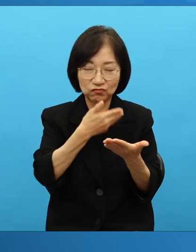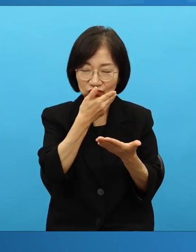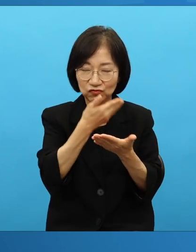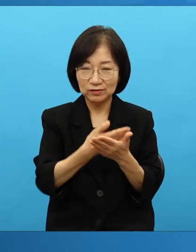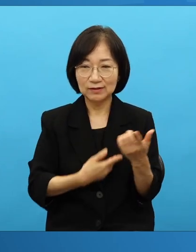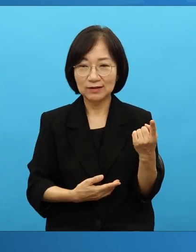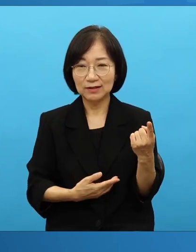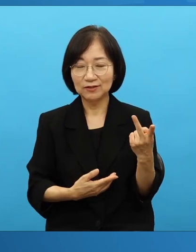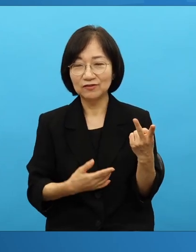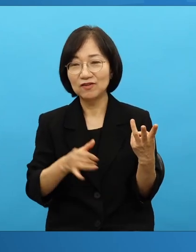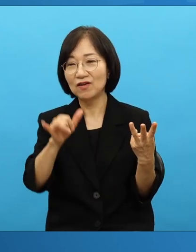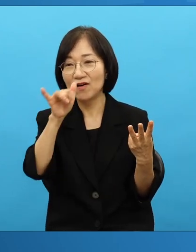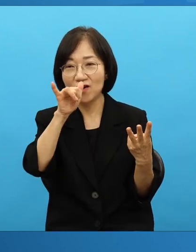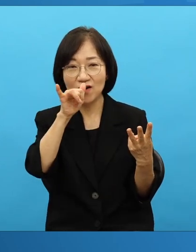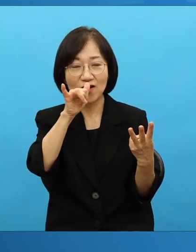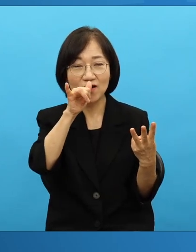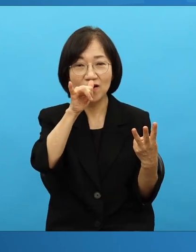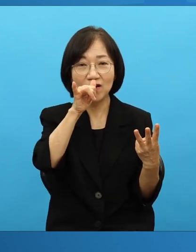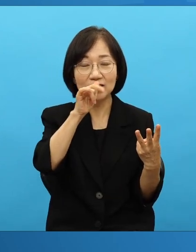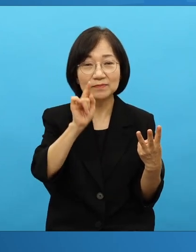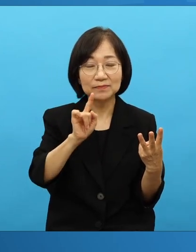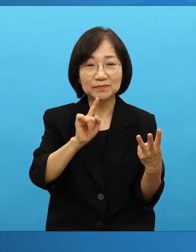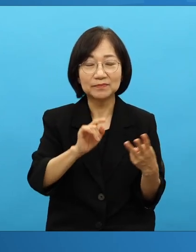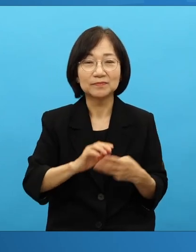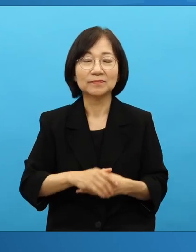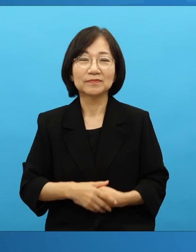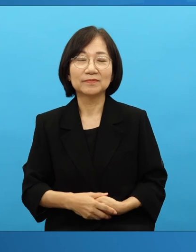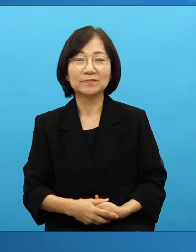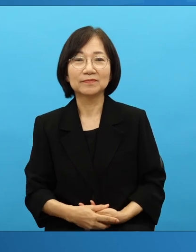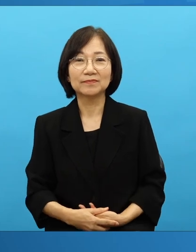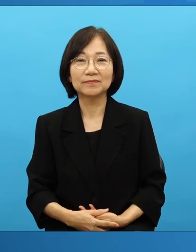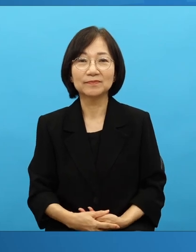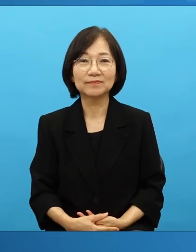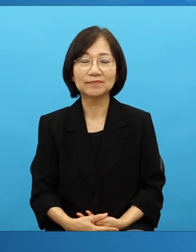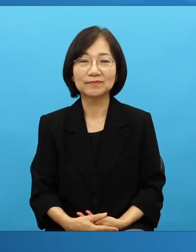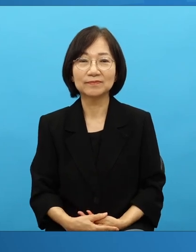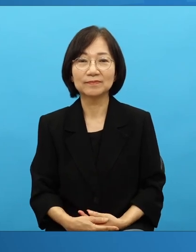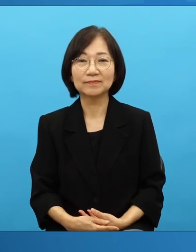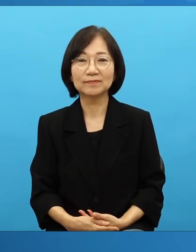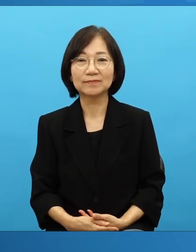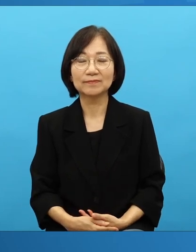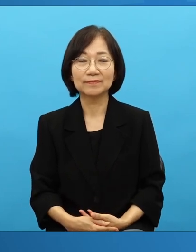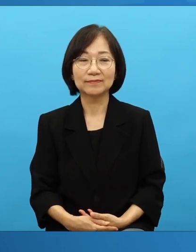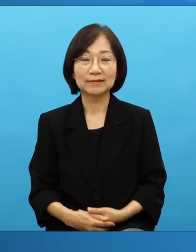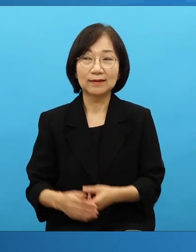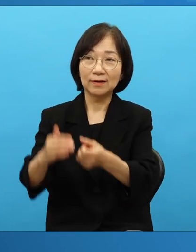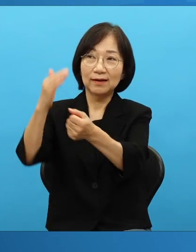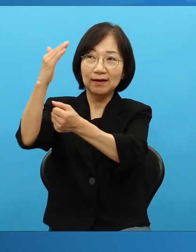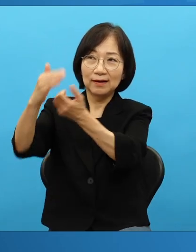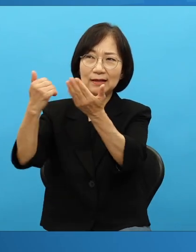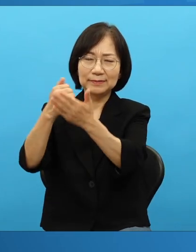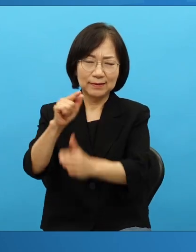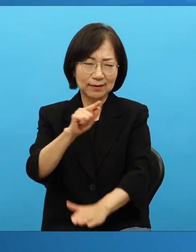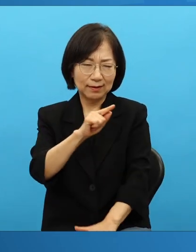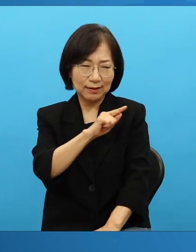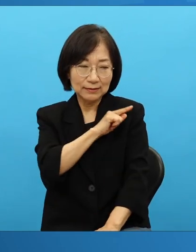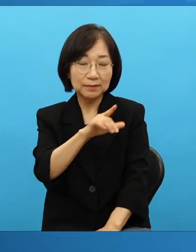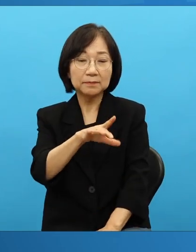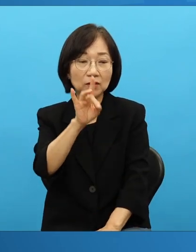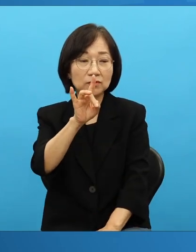看圣经里头出来了惊人的三个。 이 축복을 누리기 위해서 하나님이 제일 먼저 명령한 게 있어요.